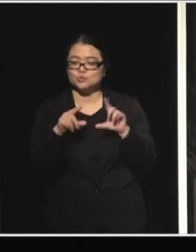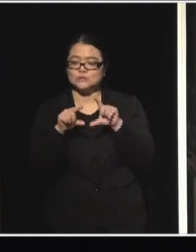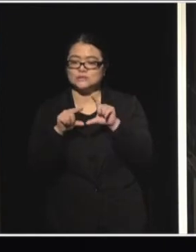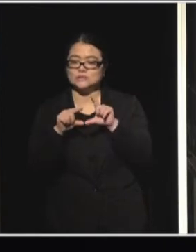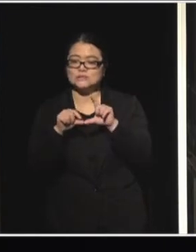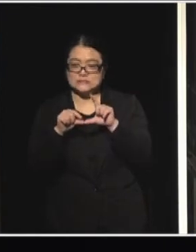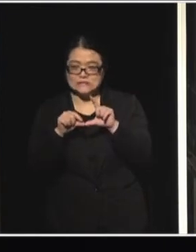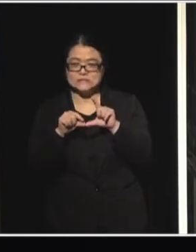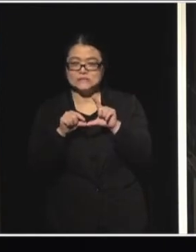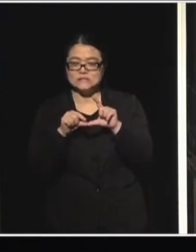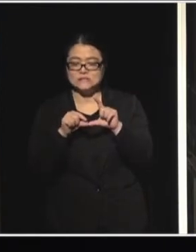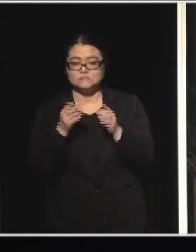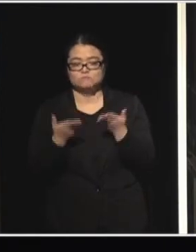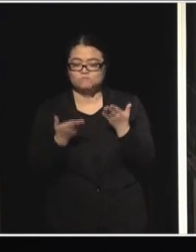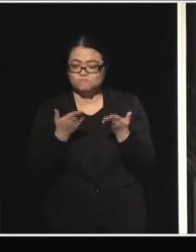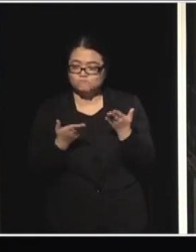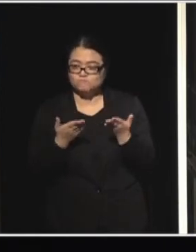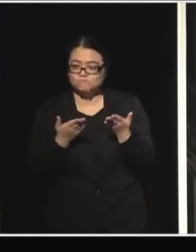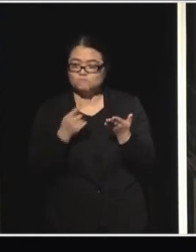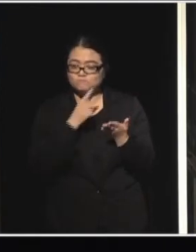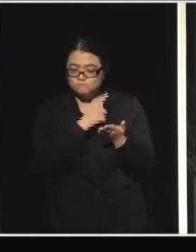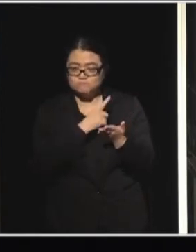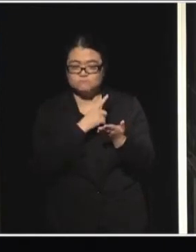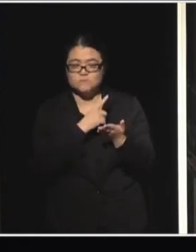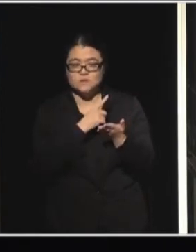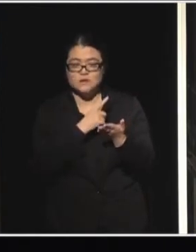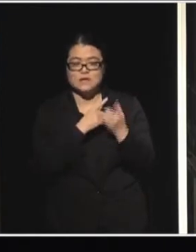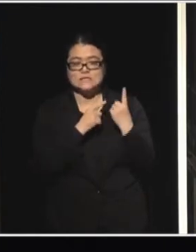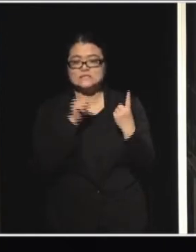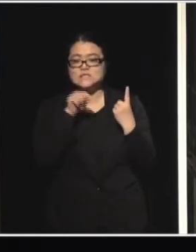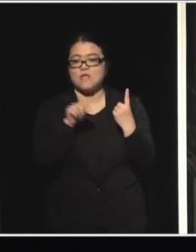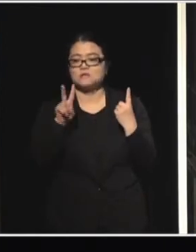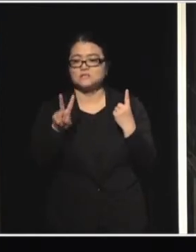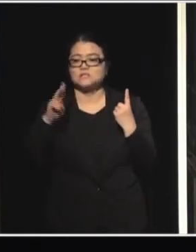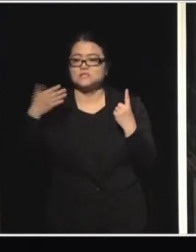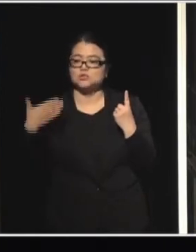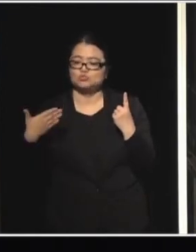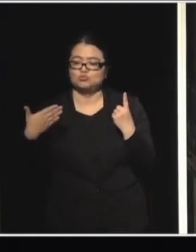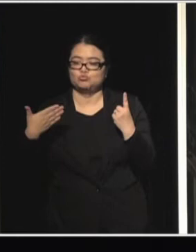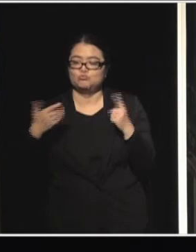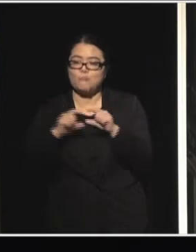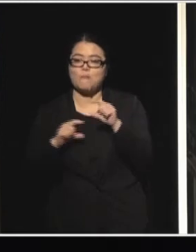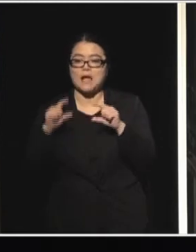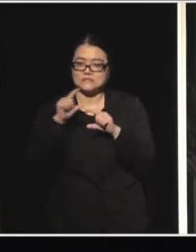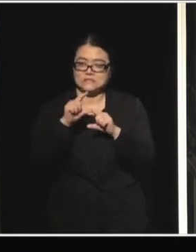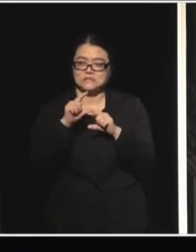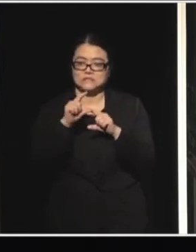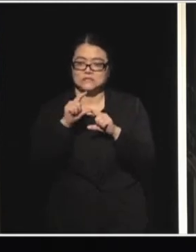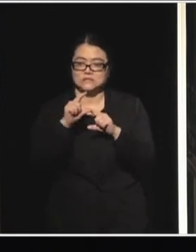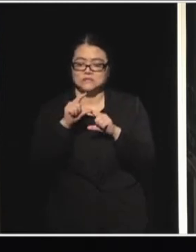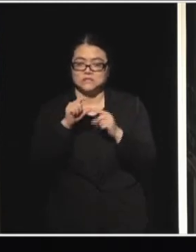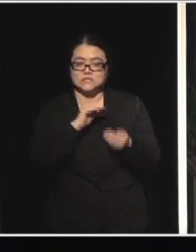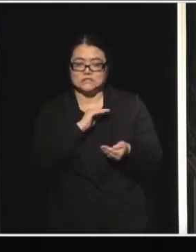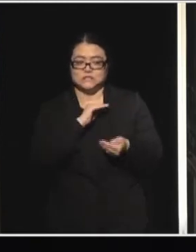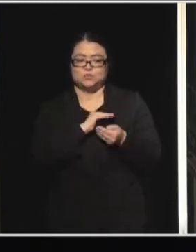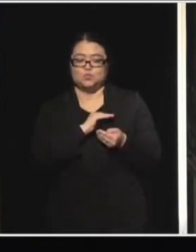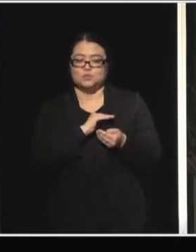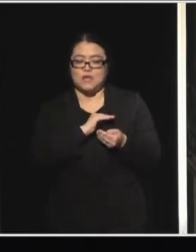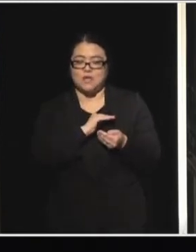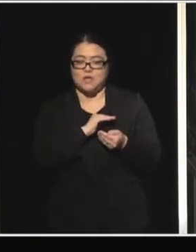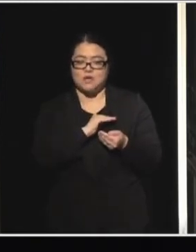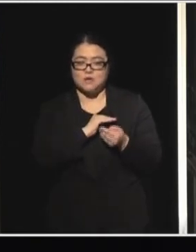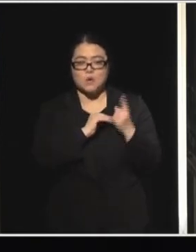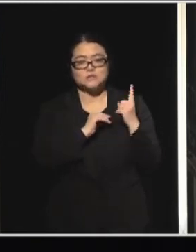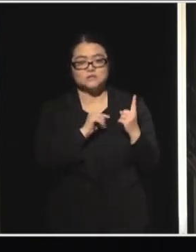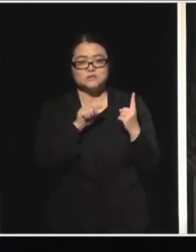ですねこうやって見ると元の合併は実空襲1.29倍付心不全は意見ご要望高齢者です75